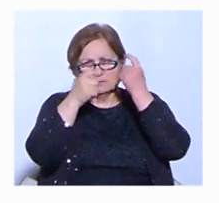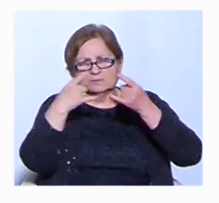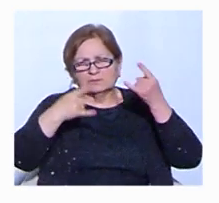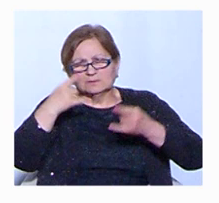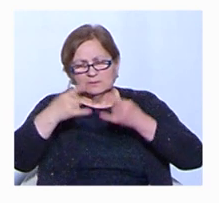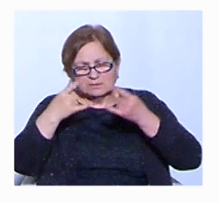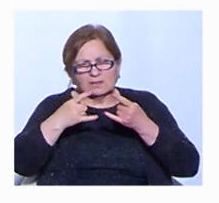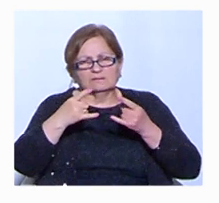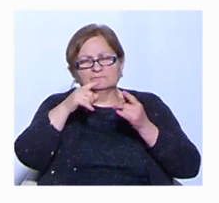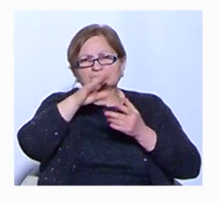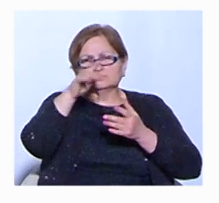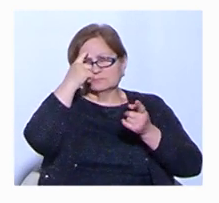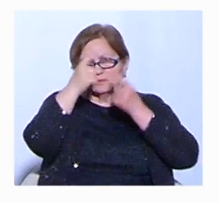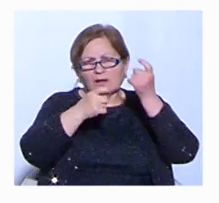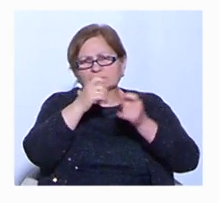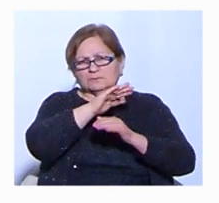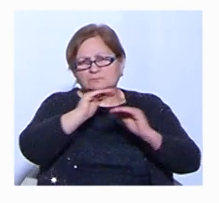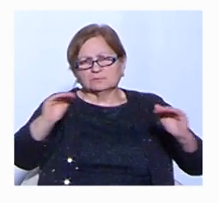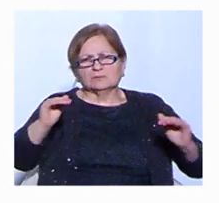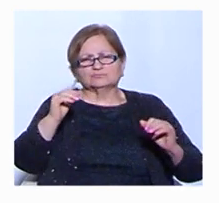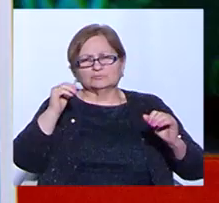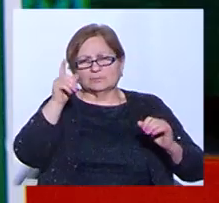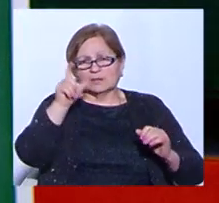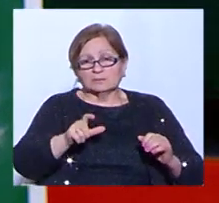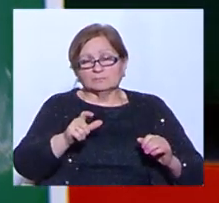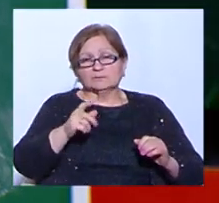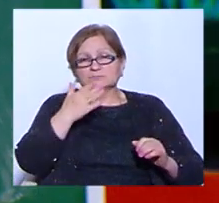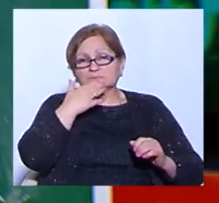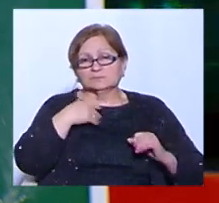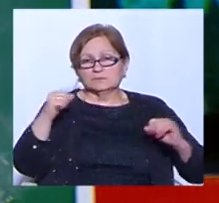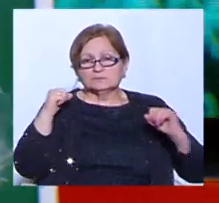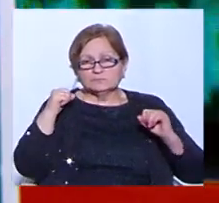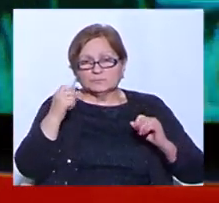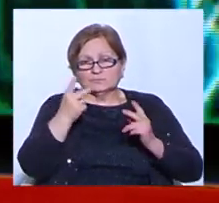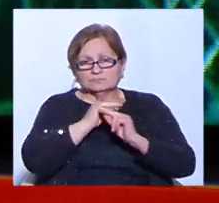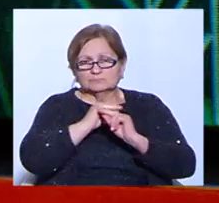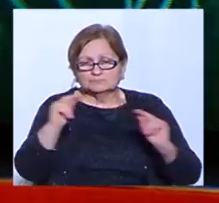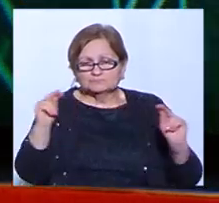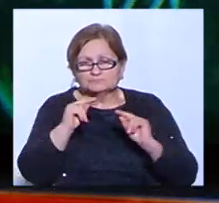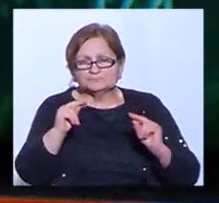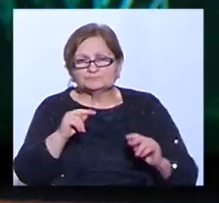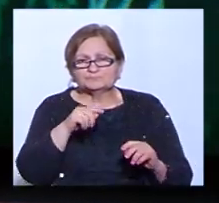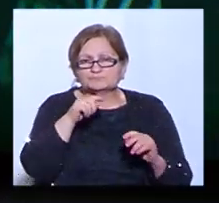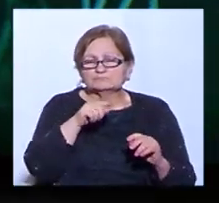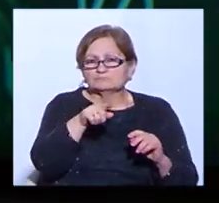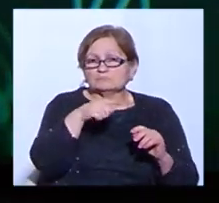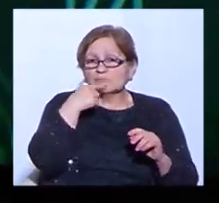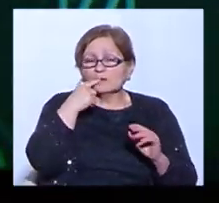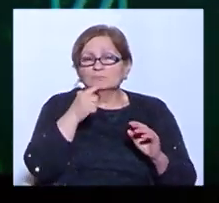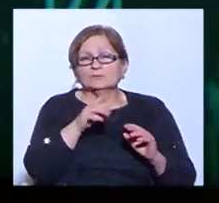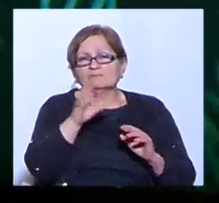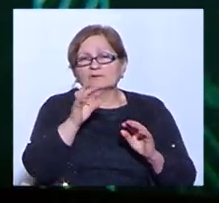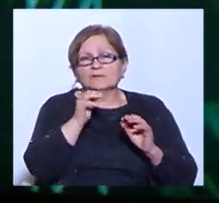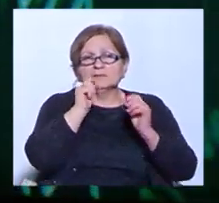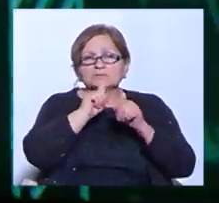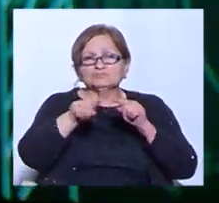მეც მოგიწოდებთ რომ უნდა ივარჯიშოთ, მაგრამ თუ დამწყებები ხართ, ალბათ თქვენი სპორტის მასწავლებელი ან ინსტრუქტორი გეტყვით, რომ ერთდროულად არ არის სასურველი